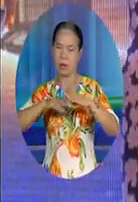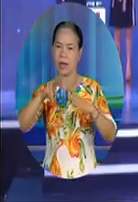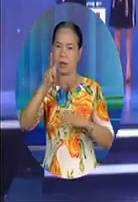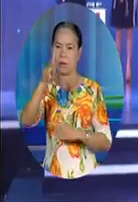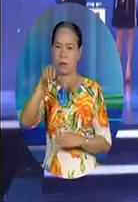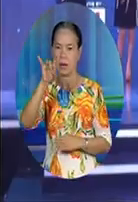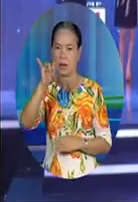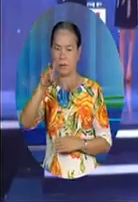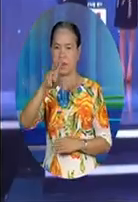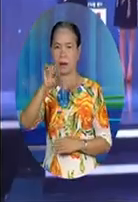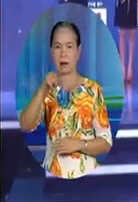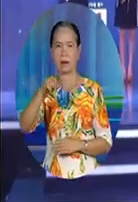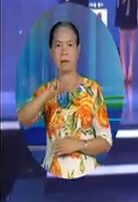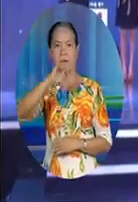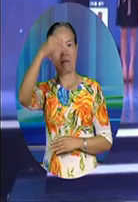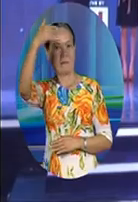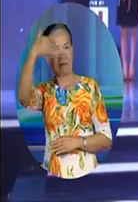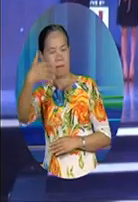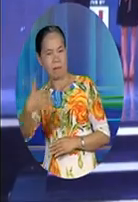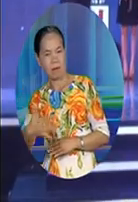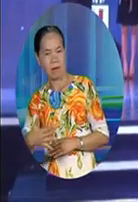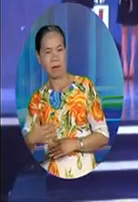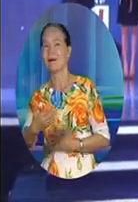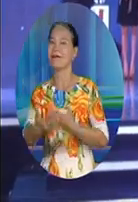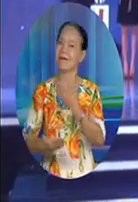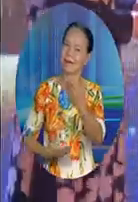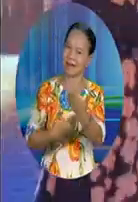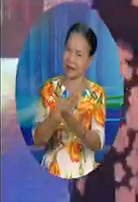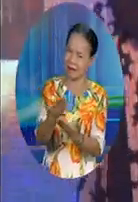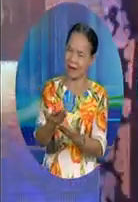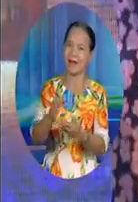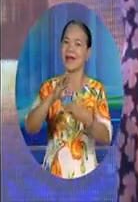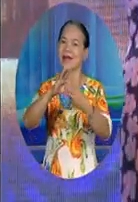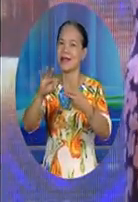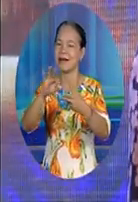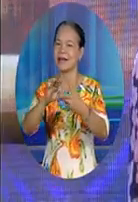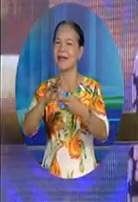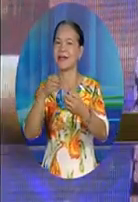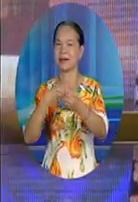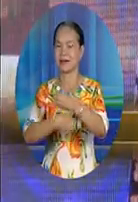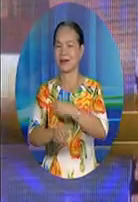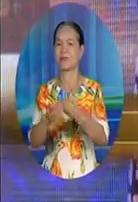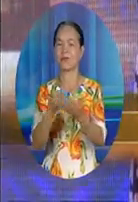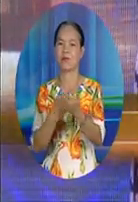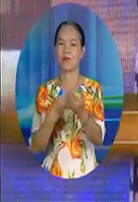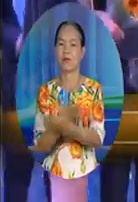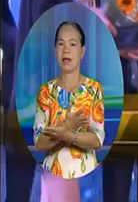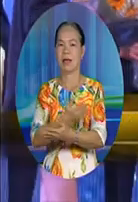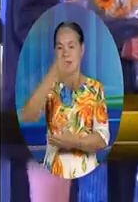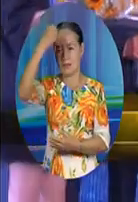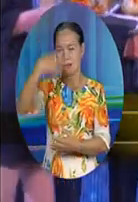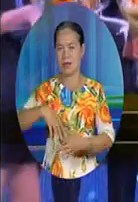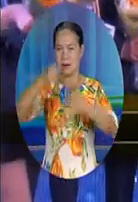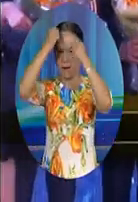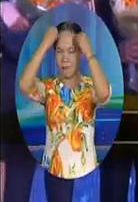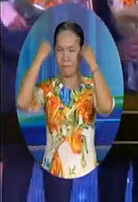năm, sẽ diễn ra một diễn đàn mở để các doanh nhân cùng giao lưu, trao đổi những vấn đề nóng trong kinh doanh. Diễn đàn phong cách doanh nhân năm nay, ban